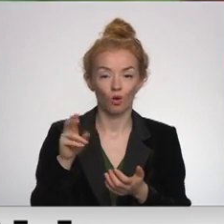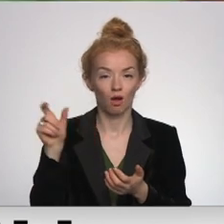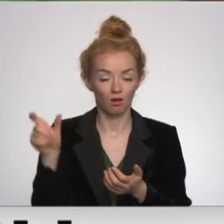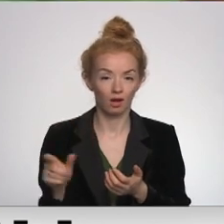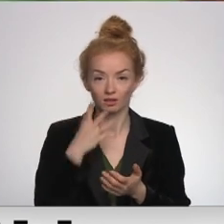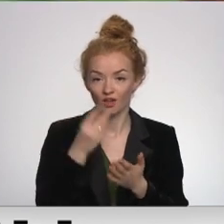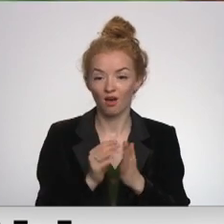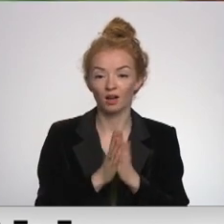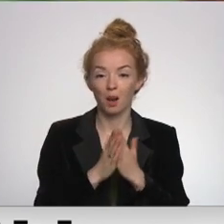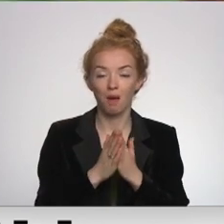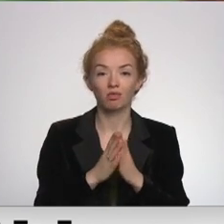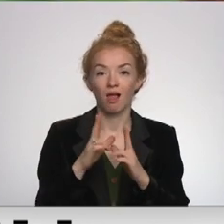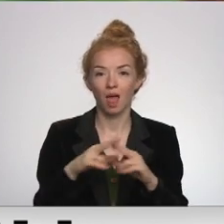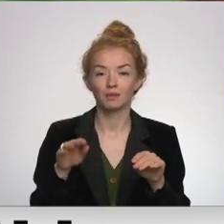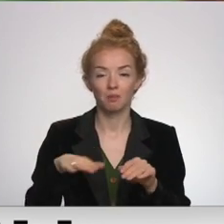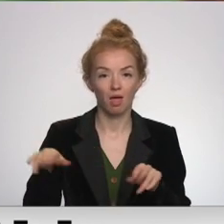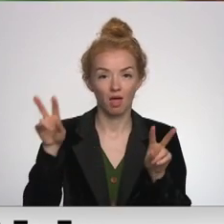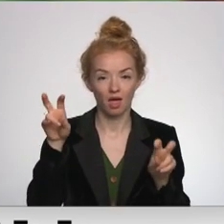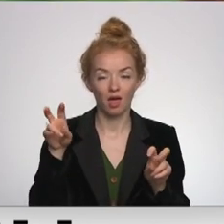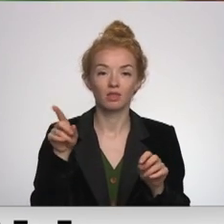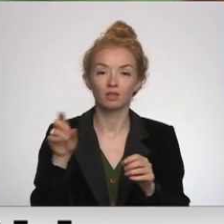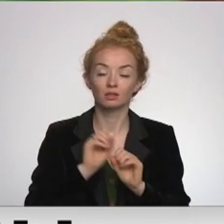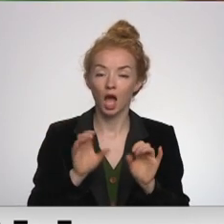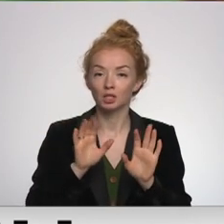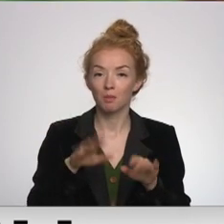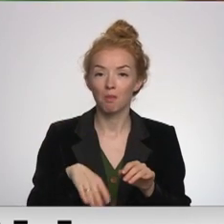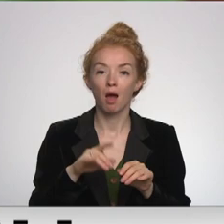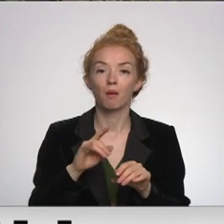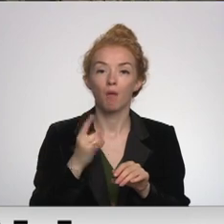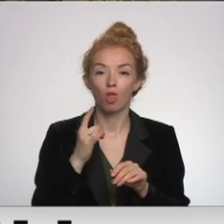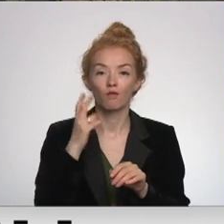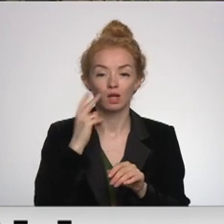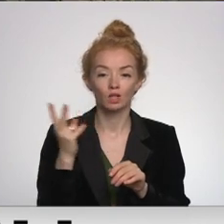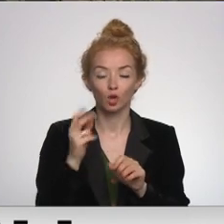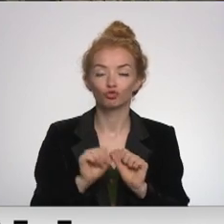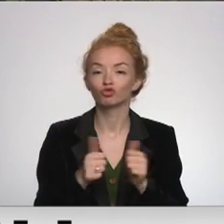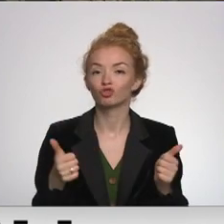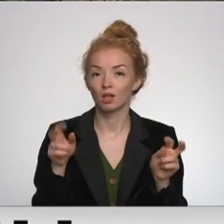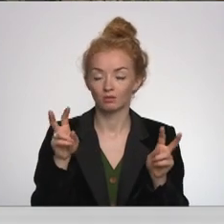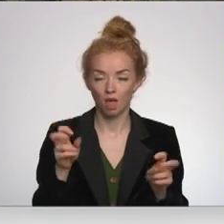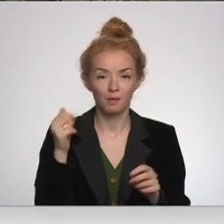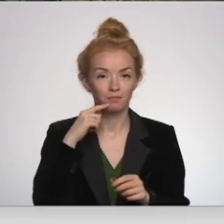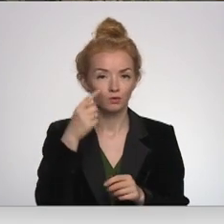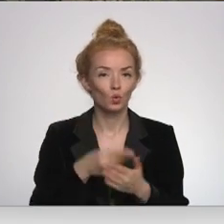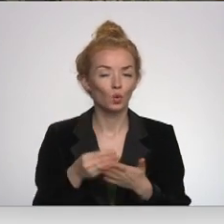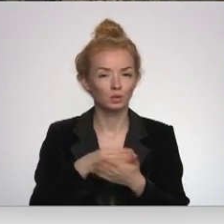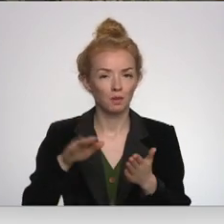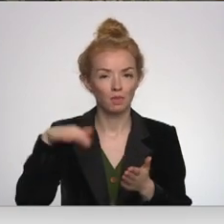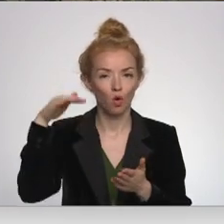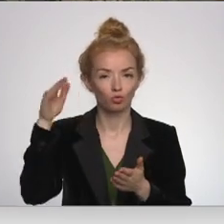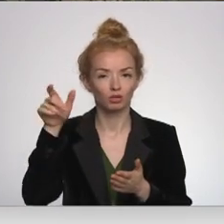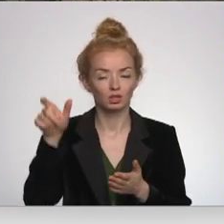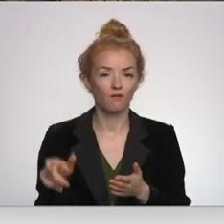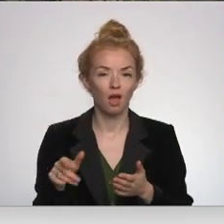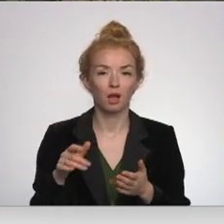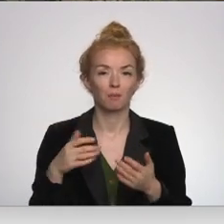savā grāmatā Laimes bērni pieskaras vecāku šķiršanās tēmai. Par to, ko nozīmē pieauguša cilvēka